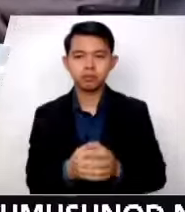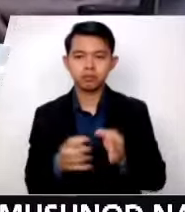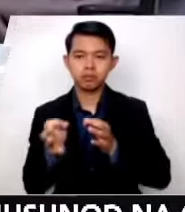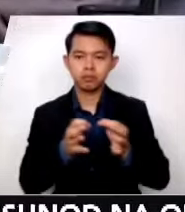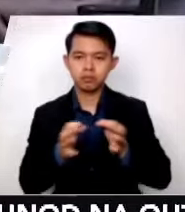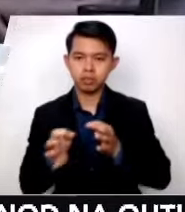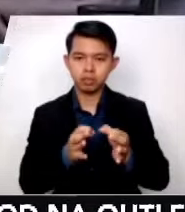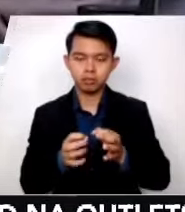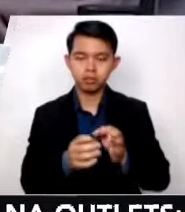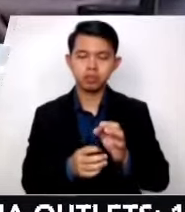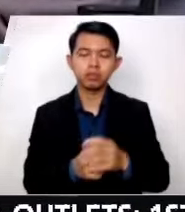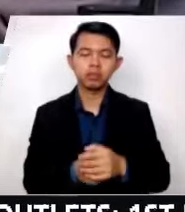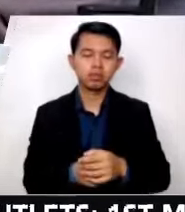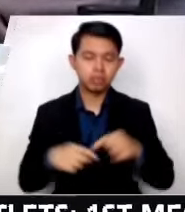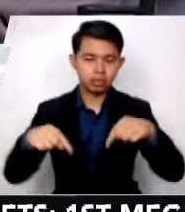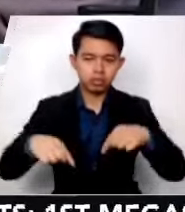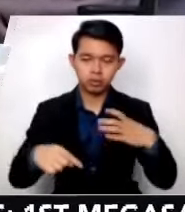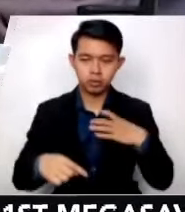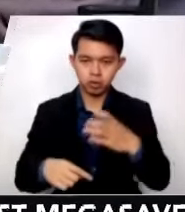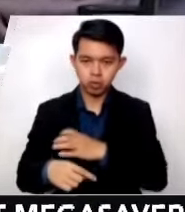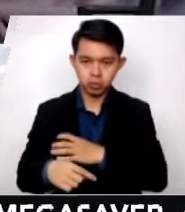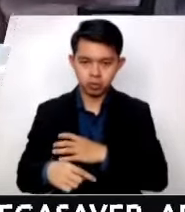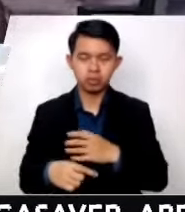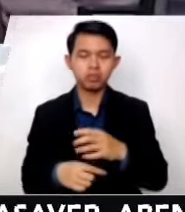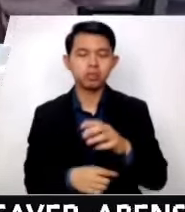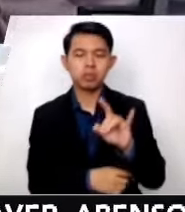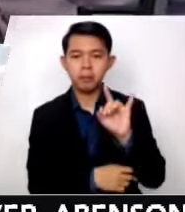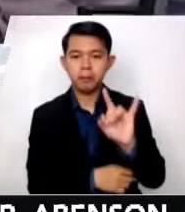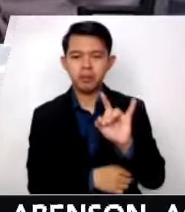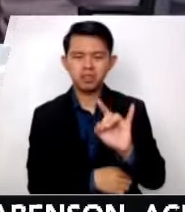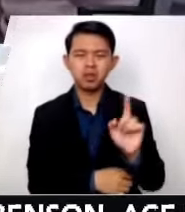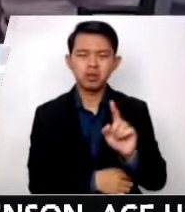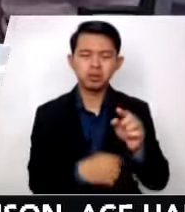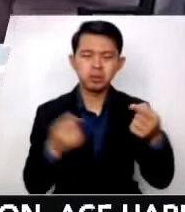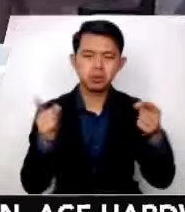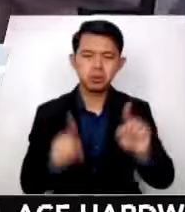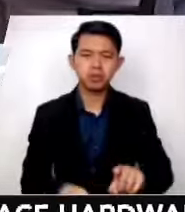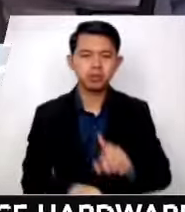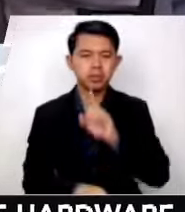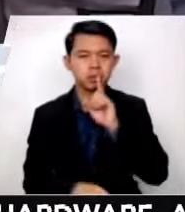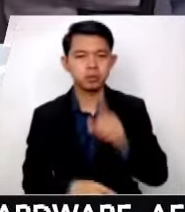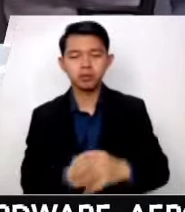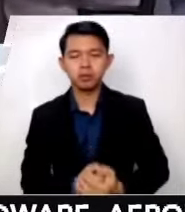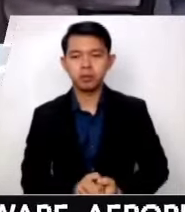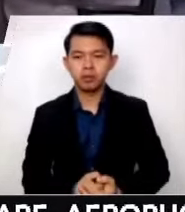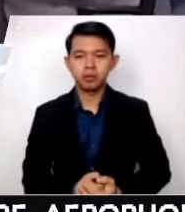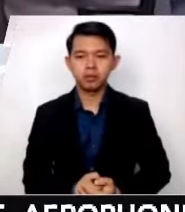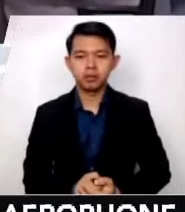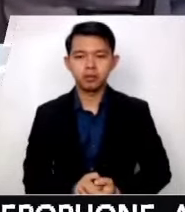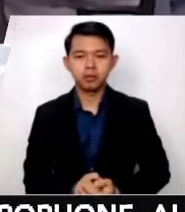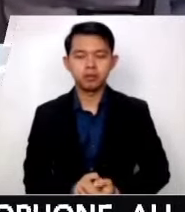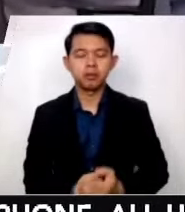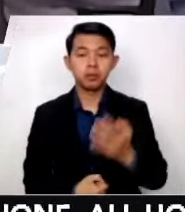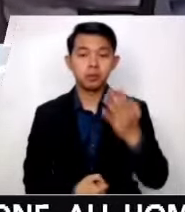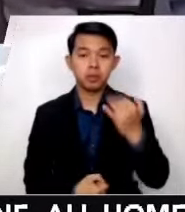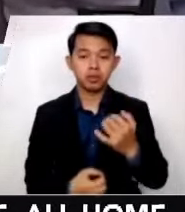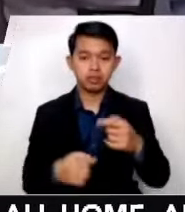komite ng mass media ang naganap na ito sapagkat ito po ay public